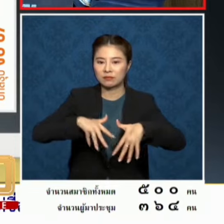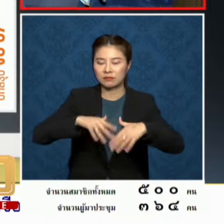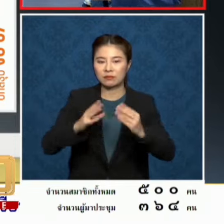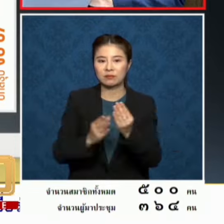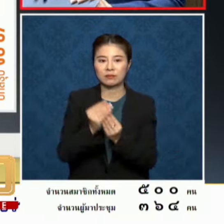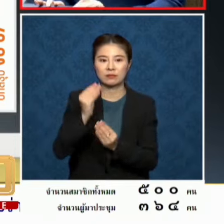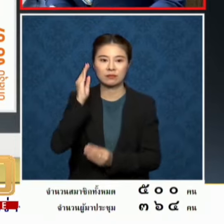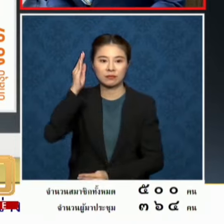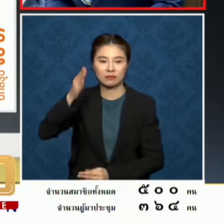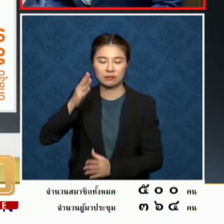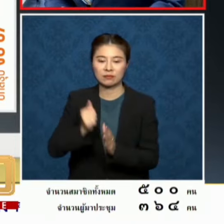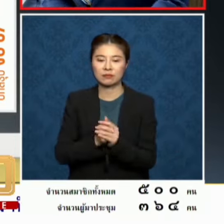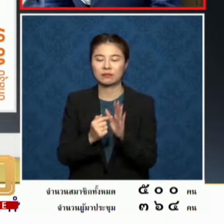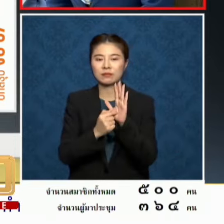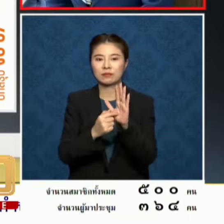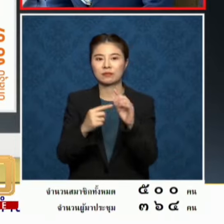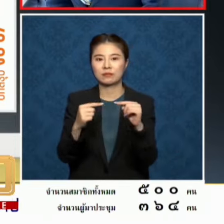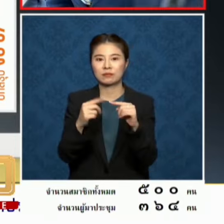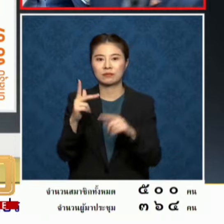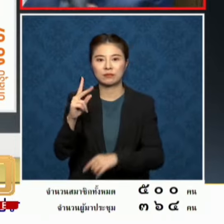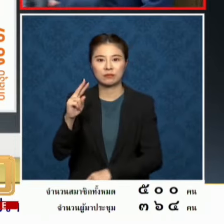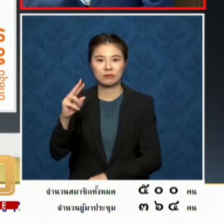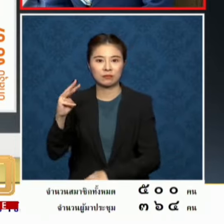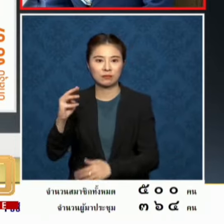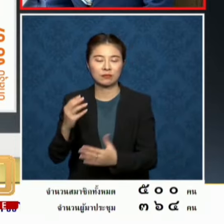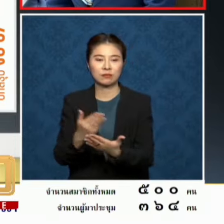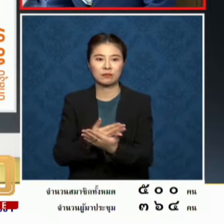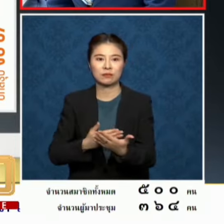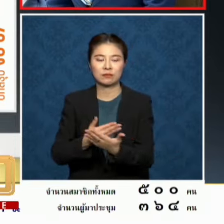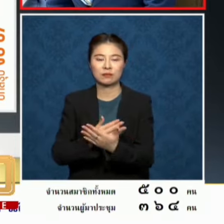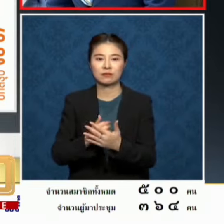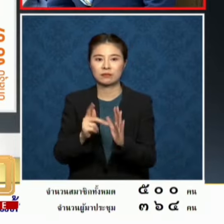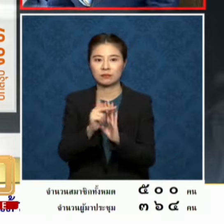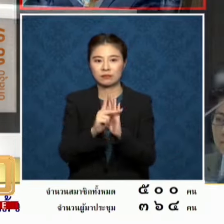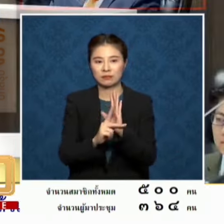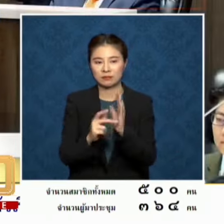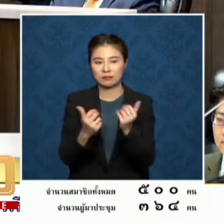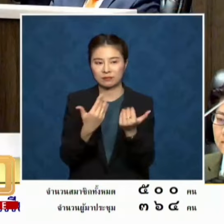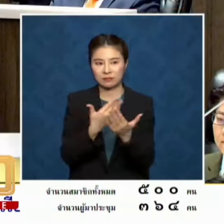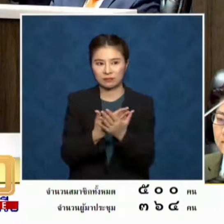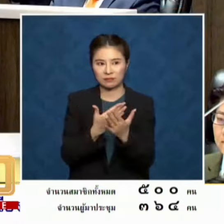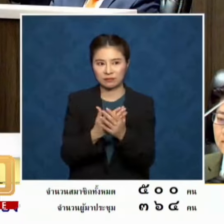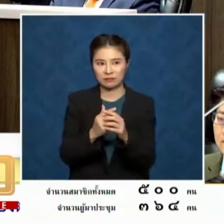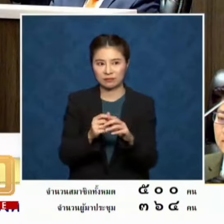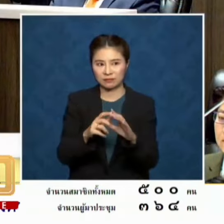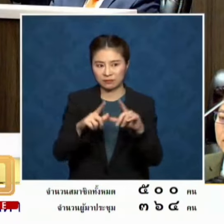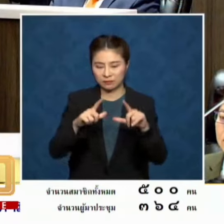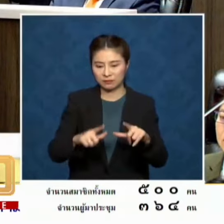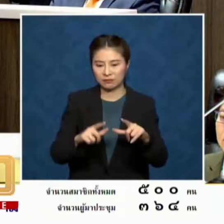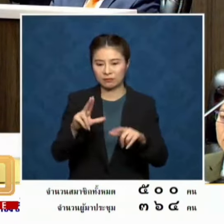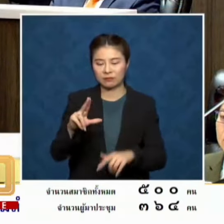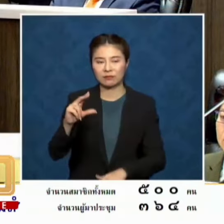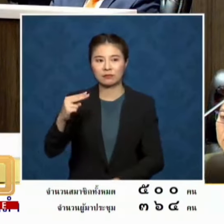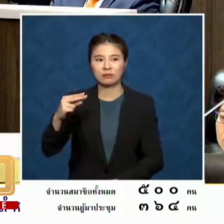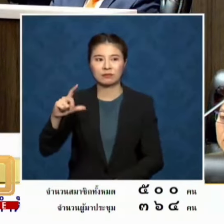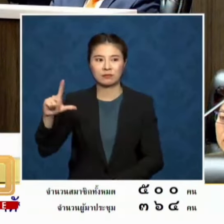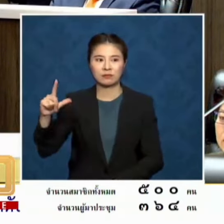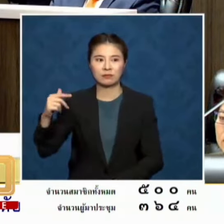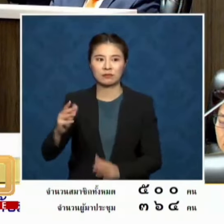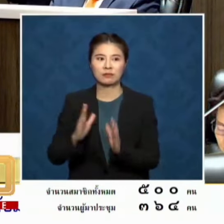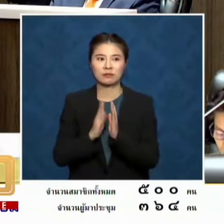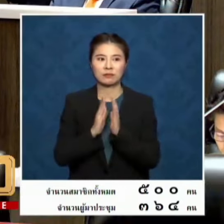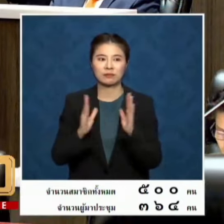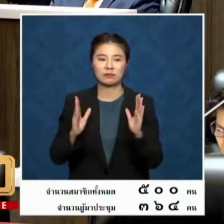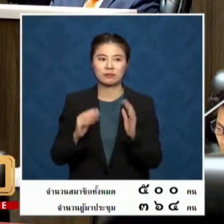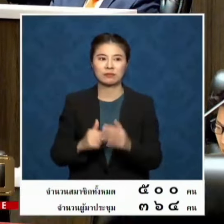านี้แล้วค่ะที่จะเข้าครม.ค่ะท่านประธานก็ขอสรุปว่ามาตรานี้ขอตัดเพียงแค่ 30,000 ล้านค่ะท่านประธานตามเหตุผลที่ได้กล่าวไปค่ะขอบพระคุณ